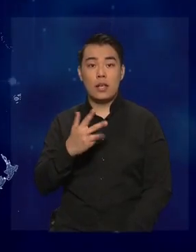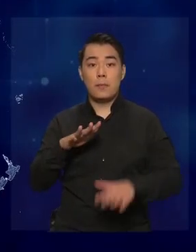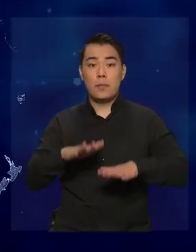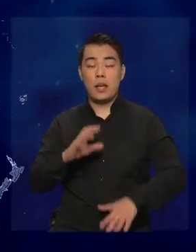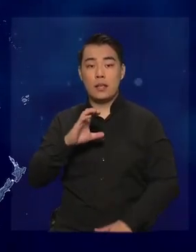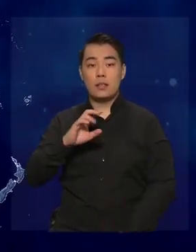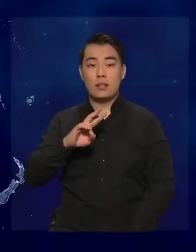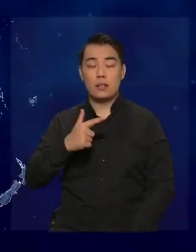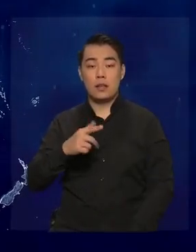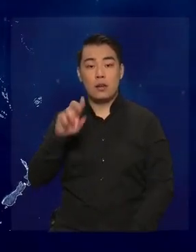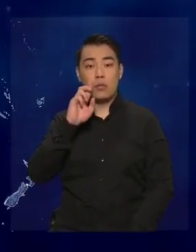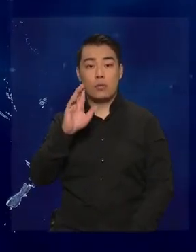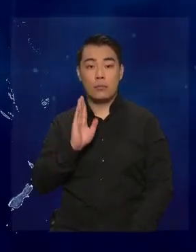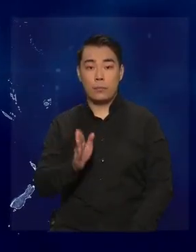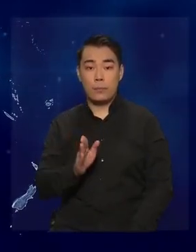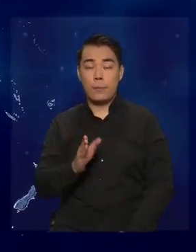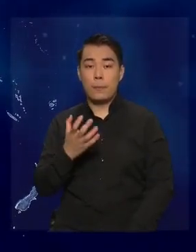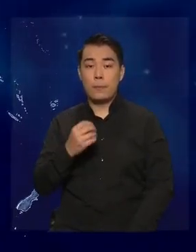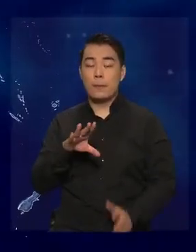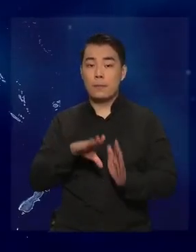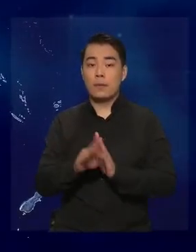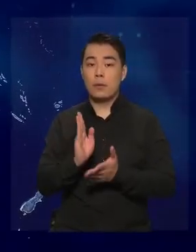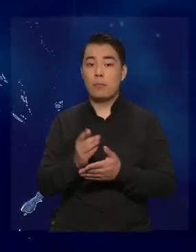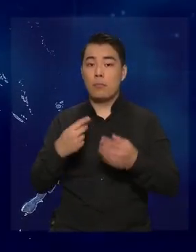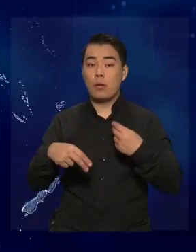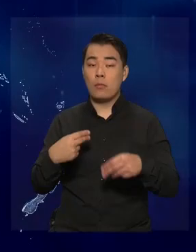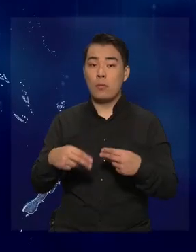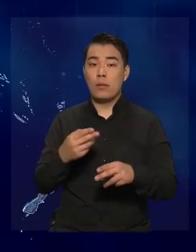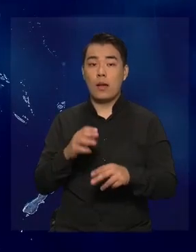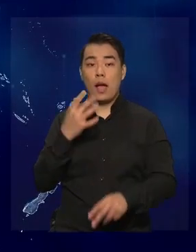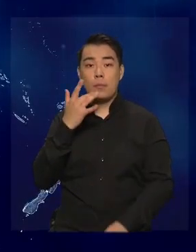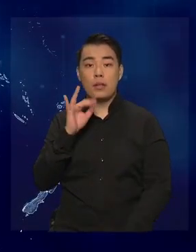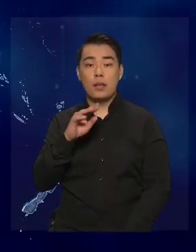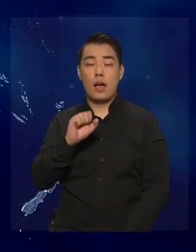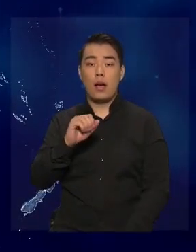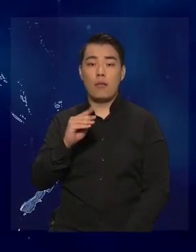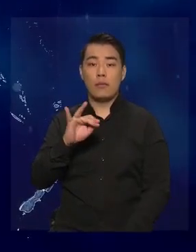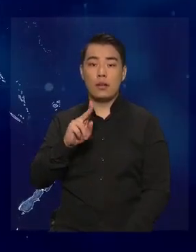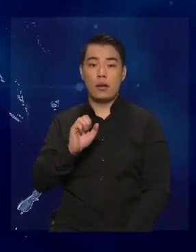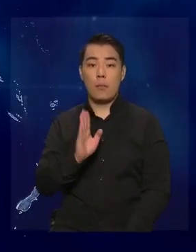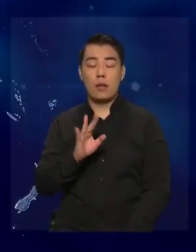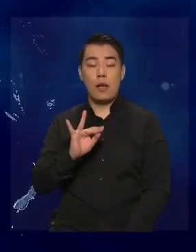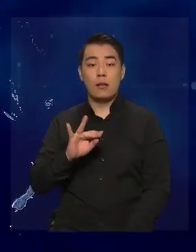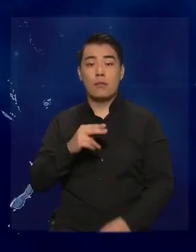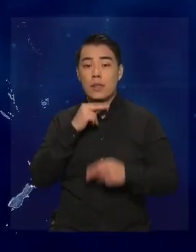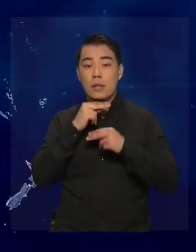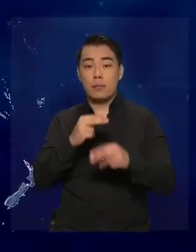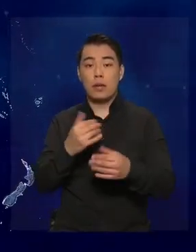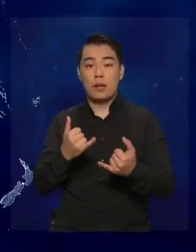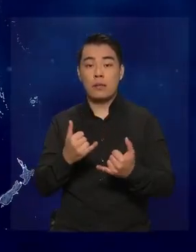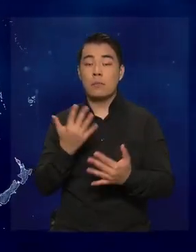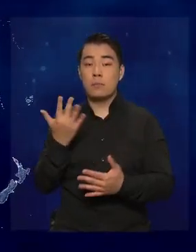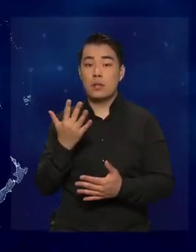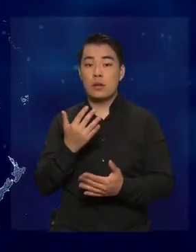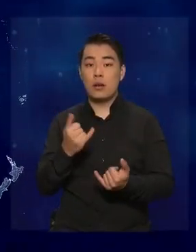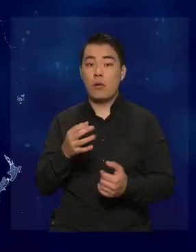третьем месте страны СНГ. Есть у нас покупатели и в Америке, и в Африке. А теперь, внимание, я назову